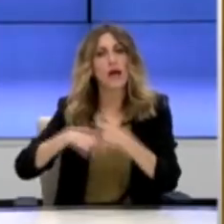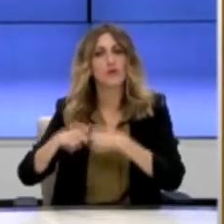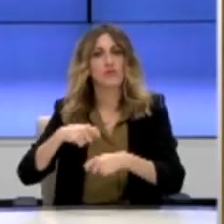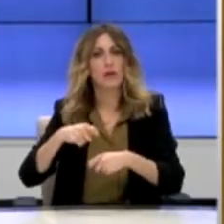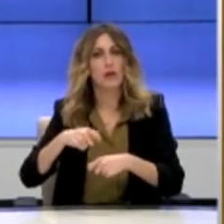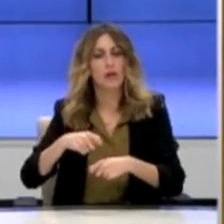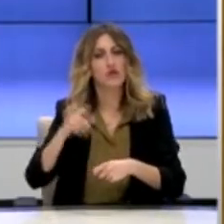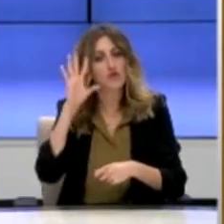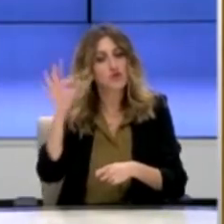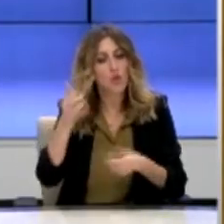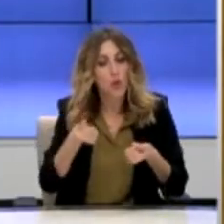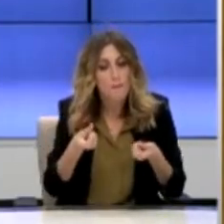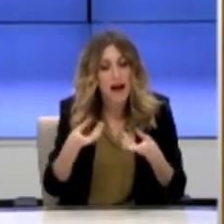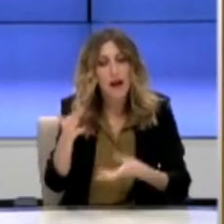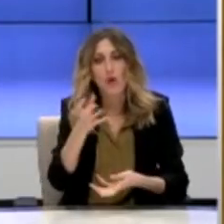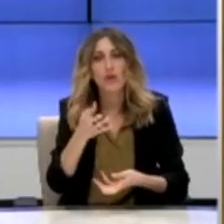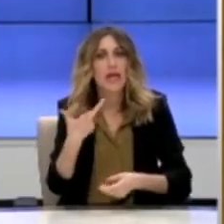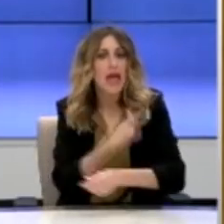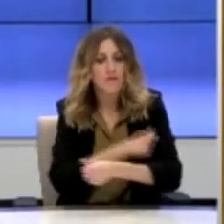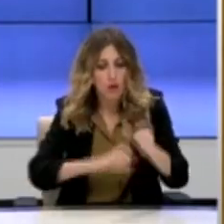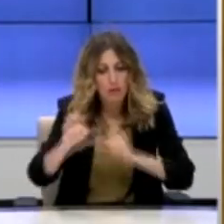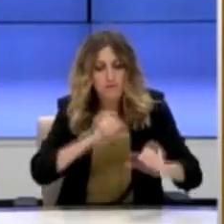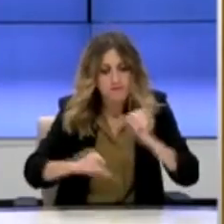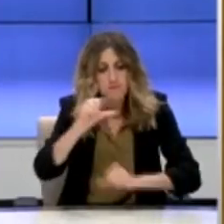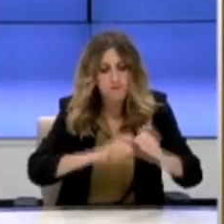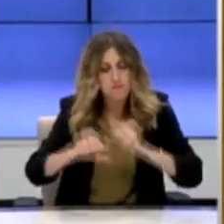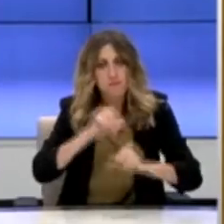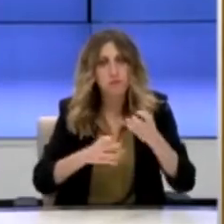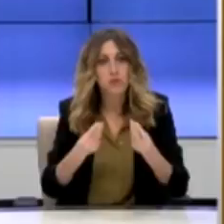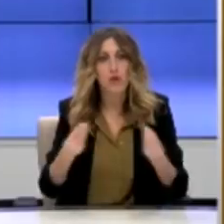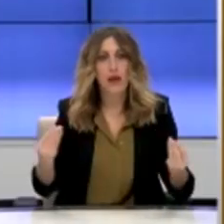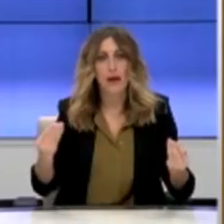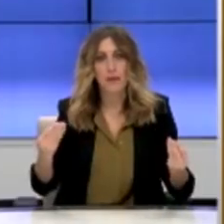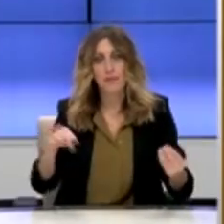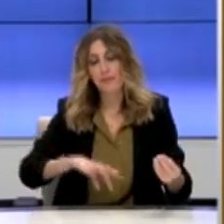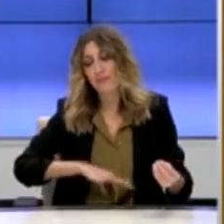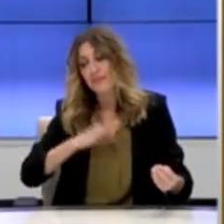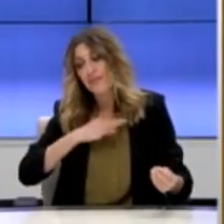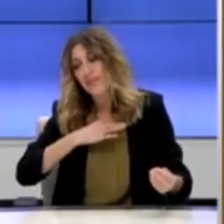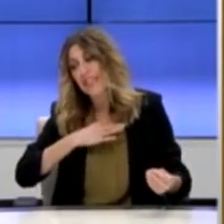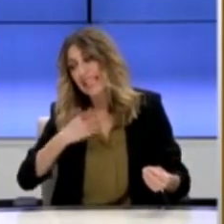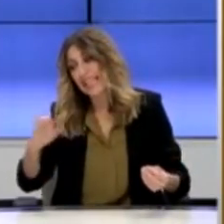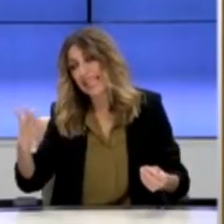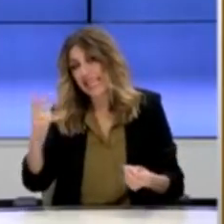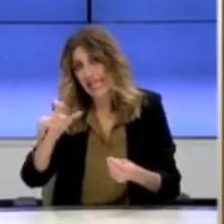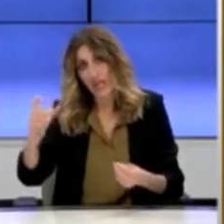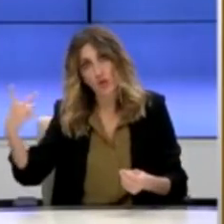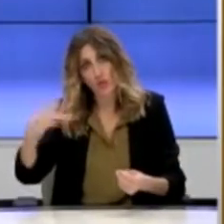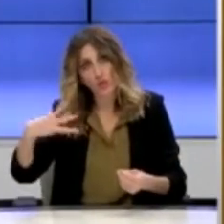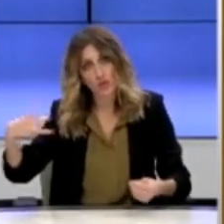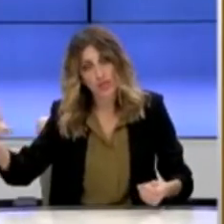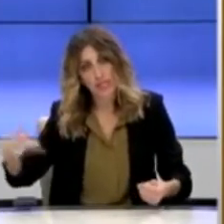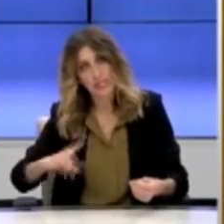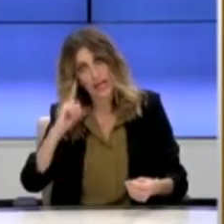κάπως. Όμως η πατέντα, κύριοι του ΣΥΡΙΖΑ, πάει μαζί, ξέρετε, με την ιδιοκτησία των μονοπωλίων του φαρμάκου